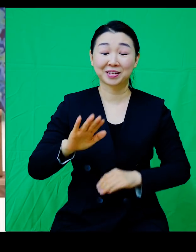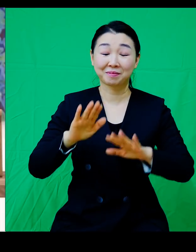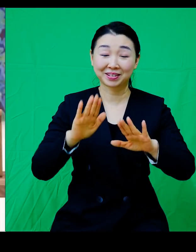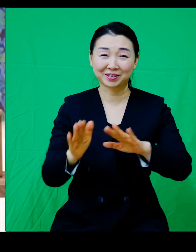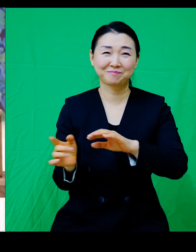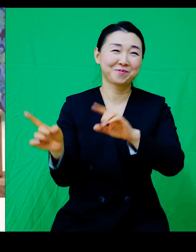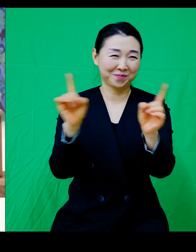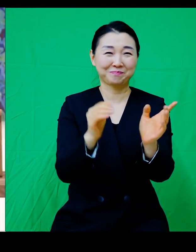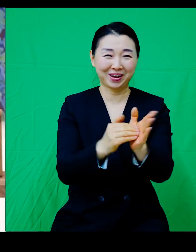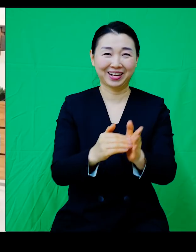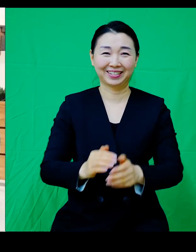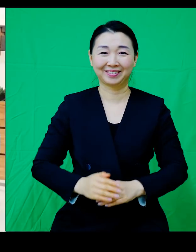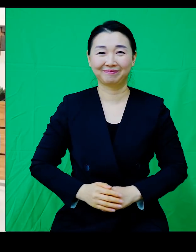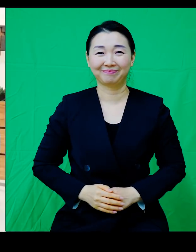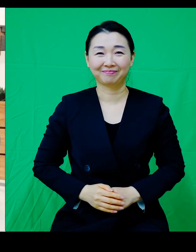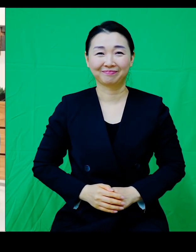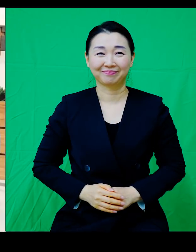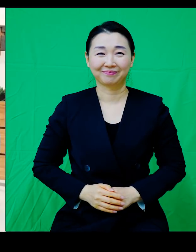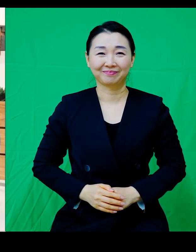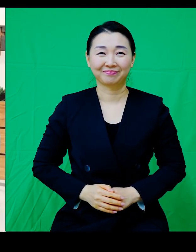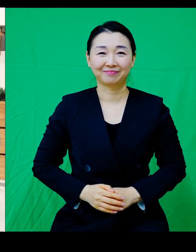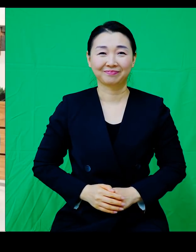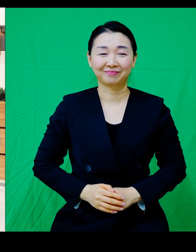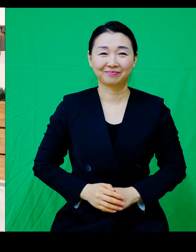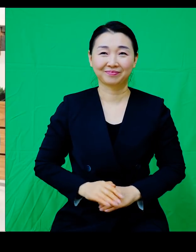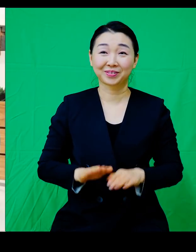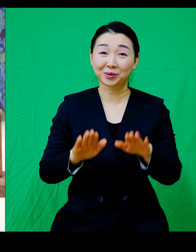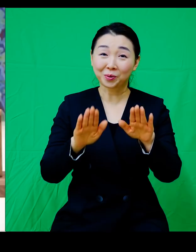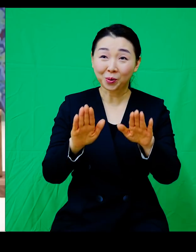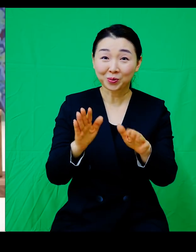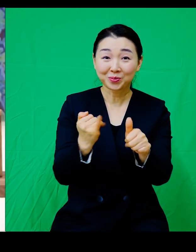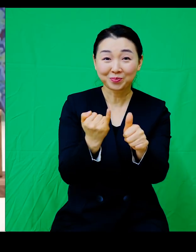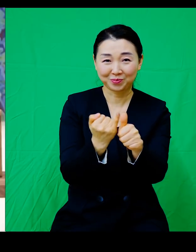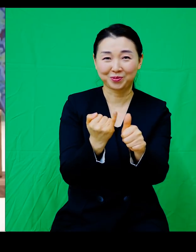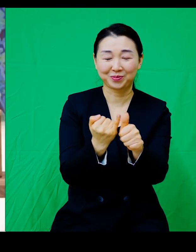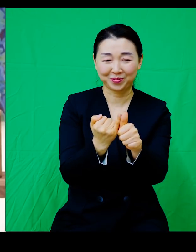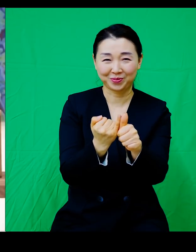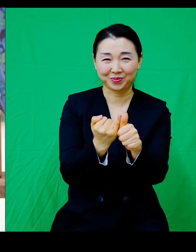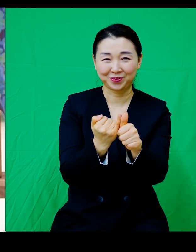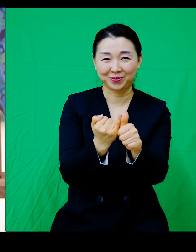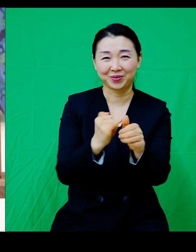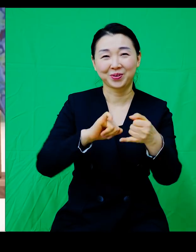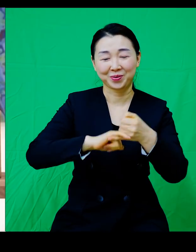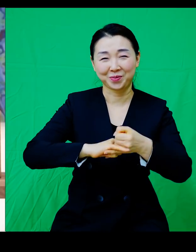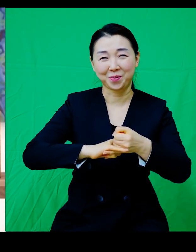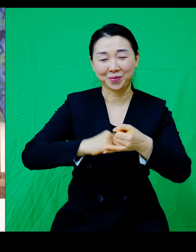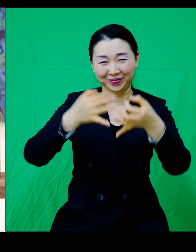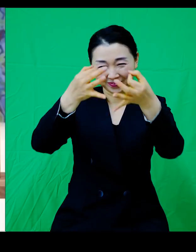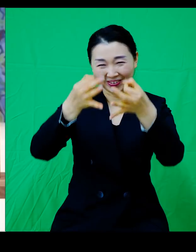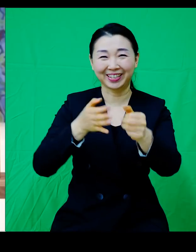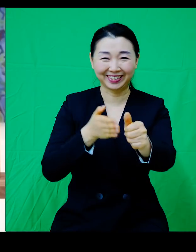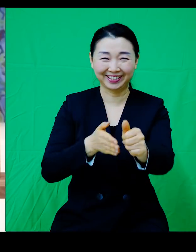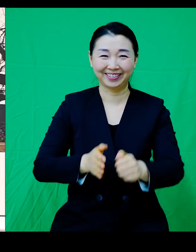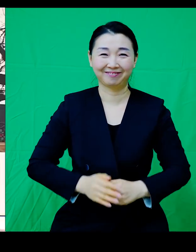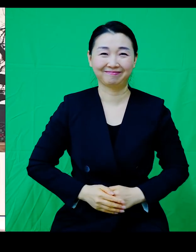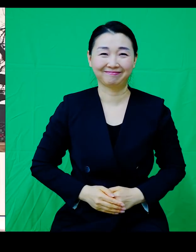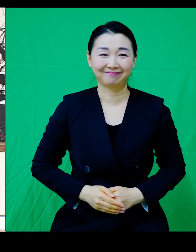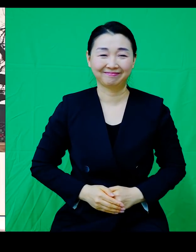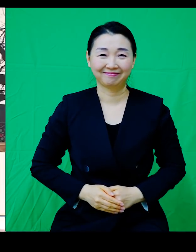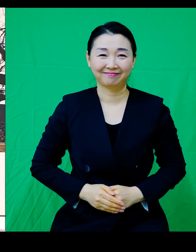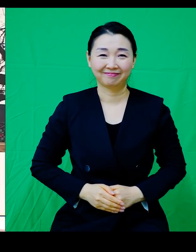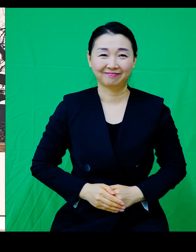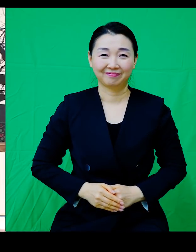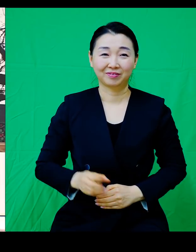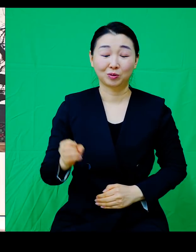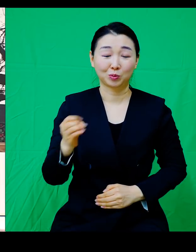반전은요. 지금 회복이 됐다고 합니다. 예. 네, 오늘 특히나 부부들 꼭 좀 집중해 주시기 바랍니다. 예.